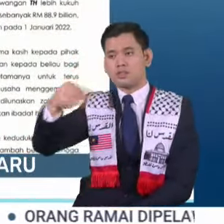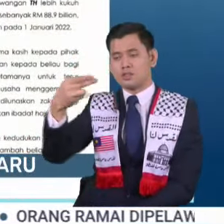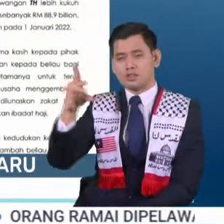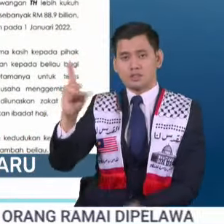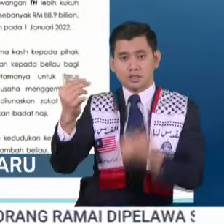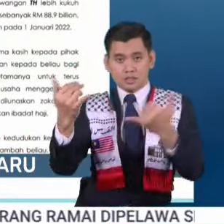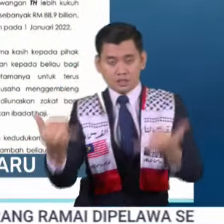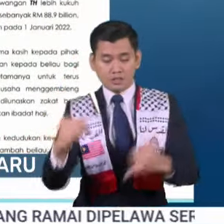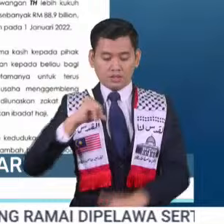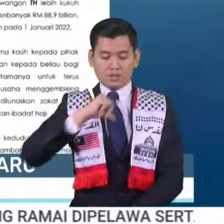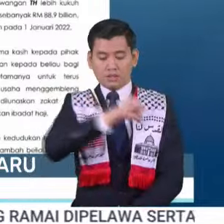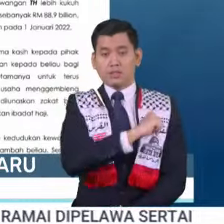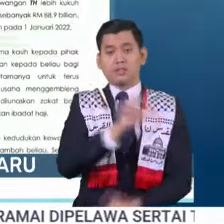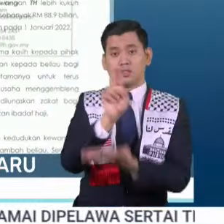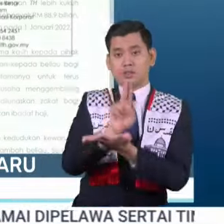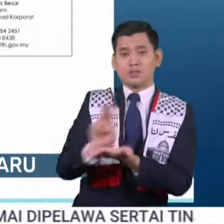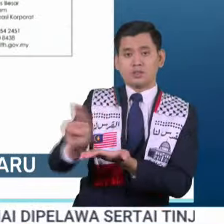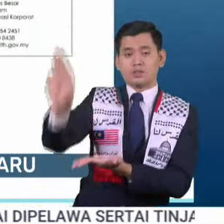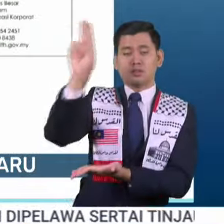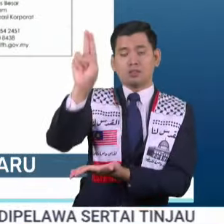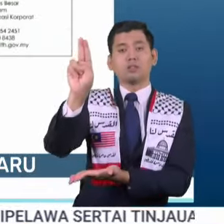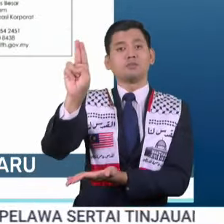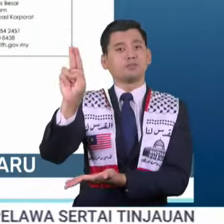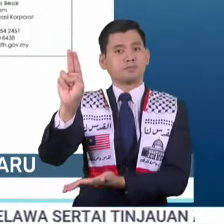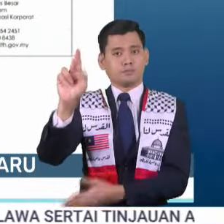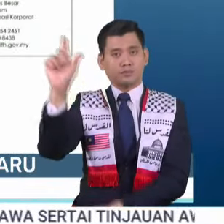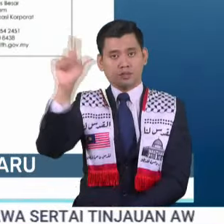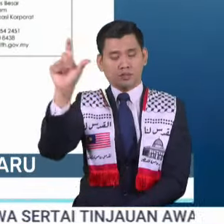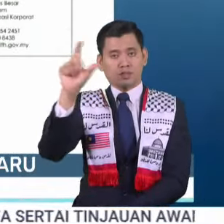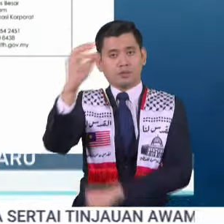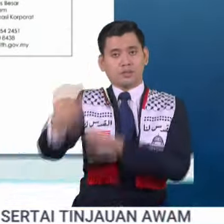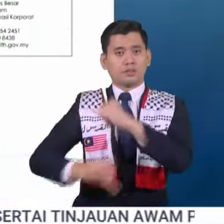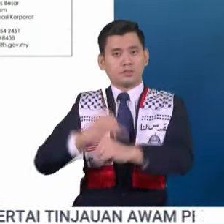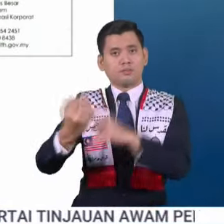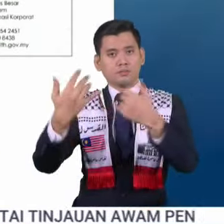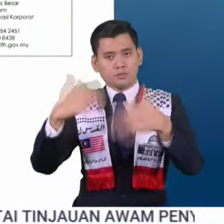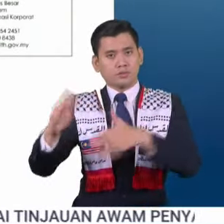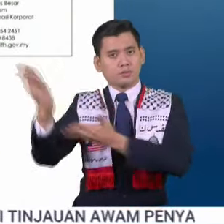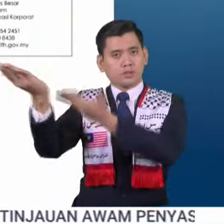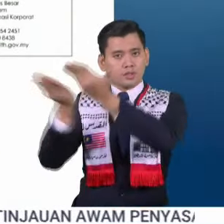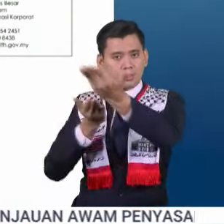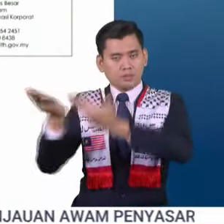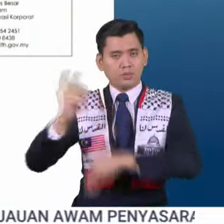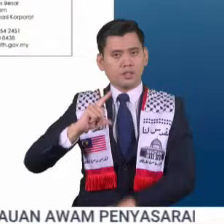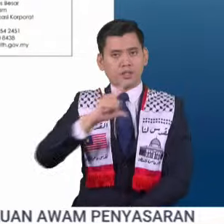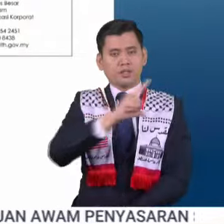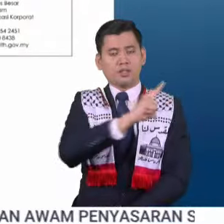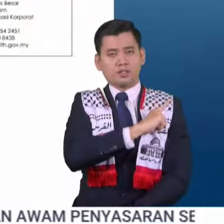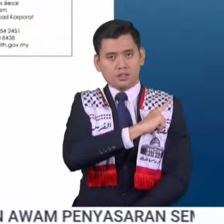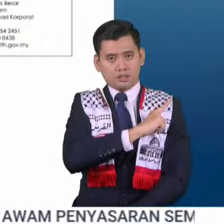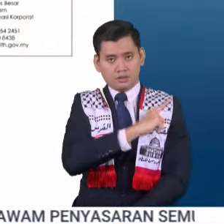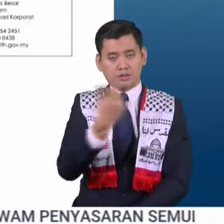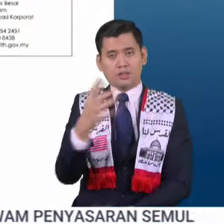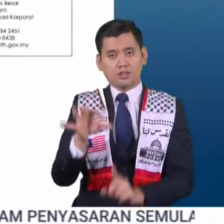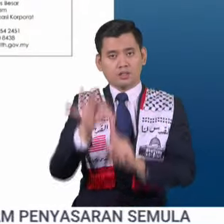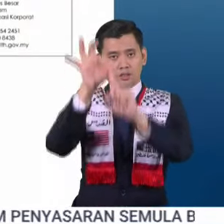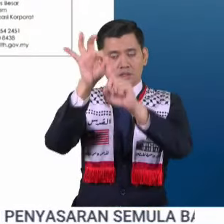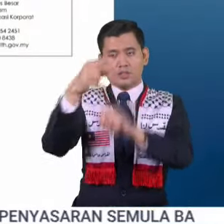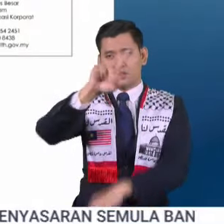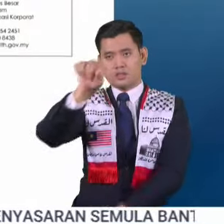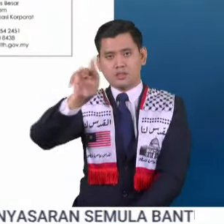lembaga gabenor Universiti Islam antarabangsa pernah berkhidmat sebagai ahli lembaga dan pengerusi jawatankuasa eksekutif Khazanah nasional